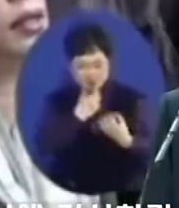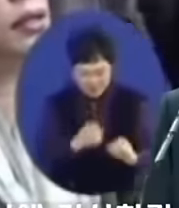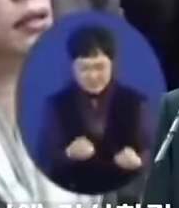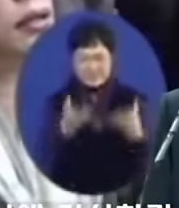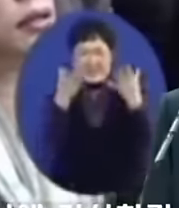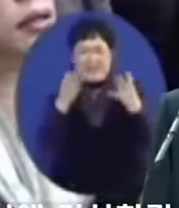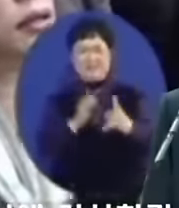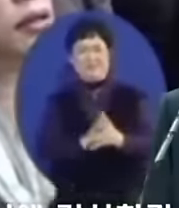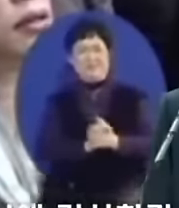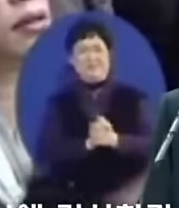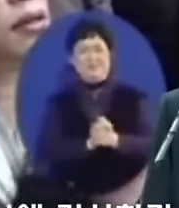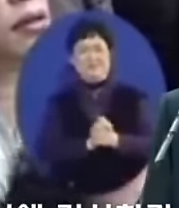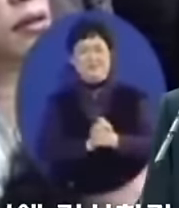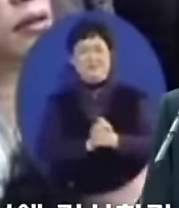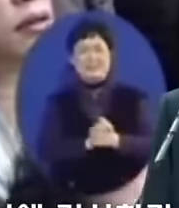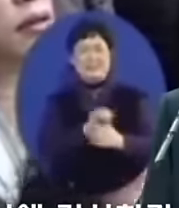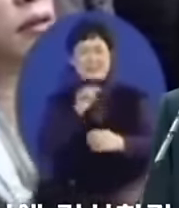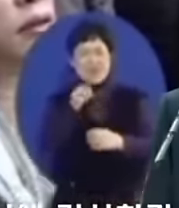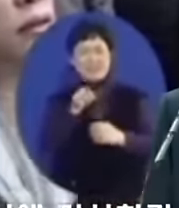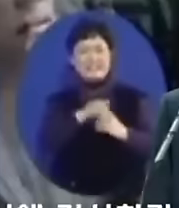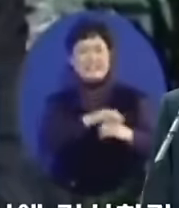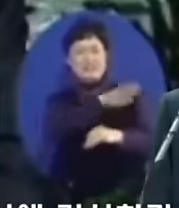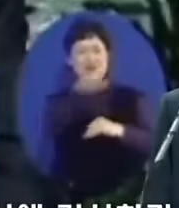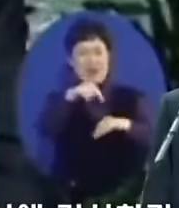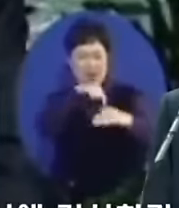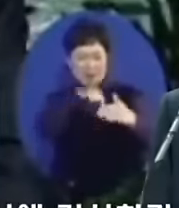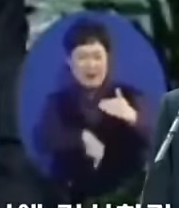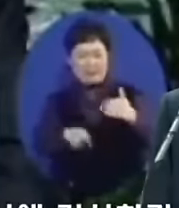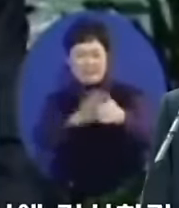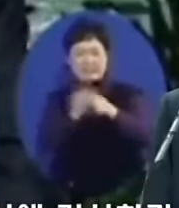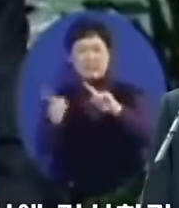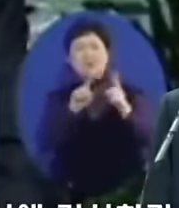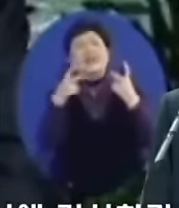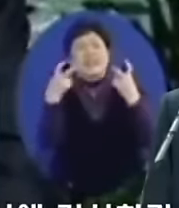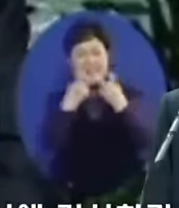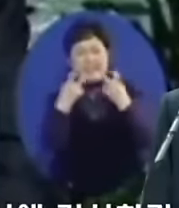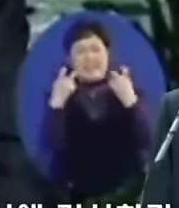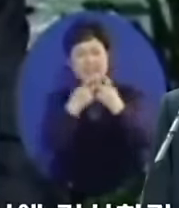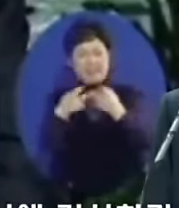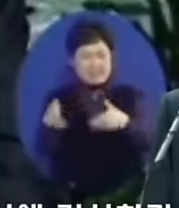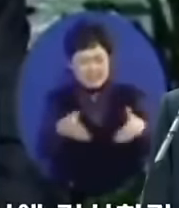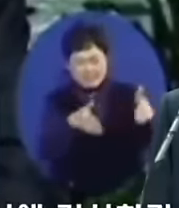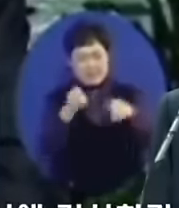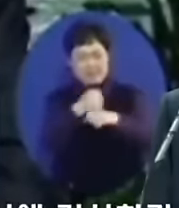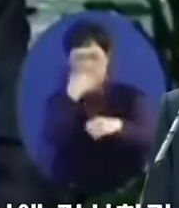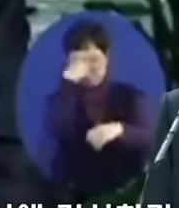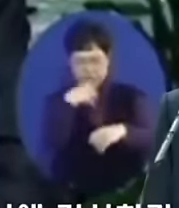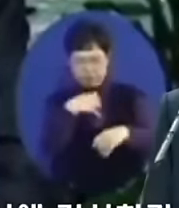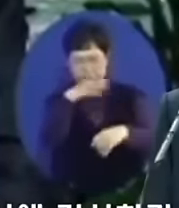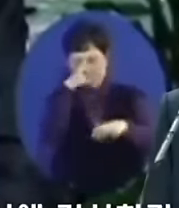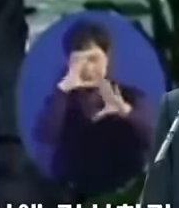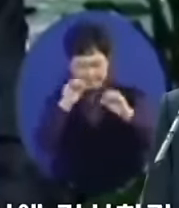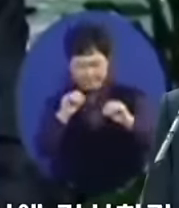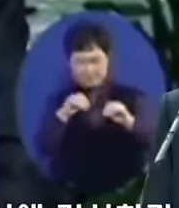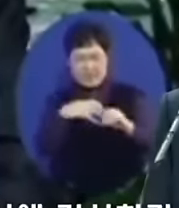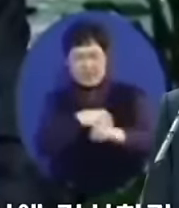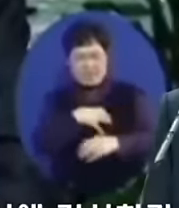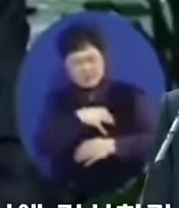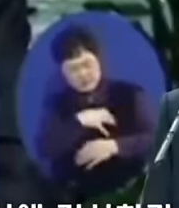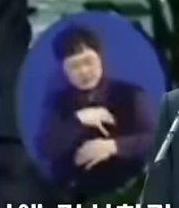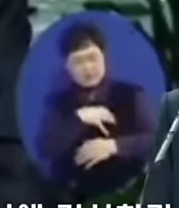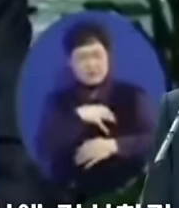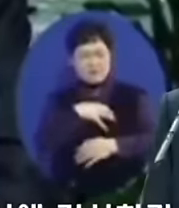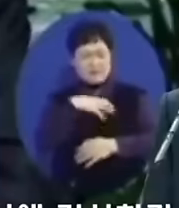축원합니다. 이것이 우리의 마음을 치료하는 길인 것입니다. 우울증에서 치료하고 염려와 근심과